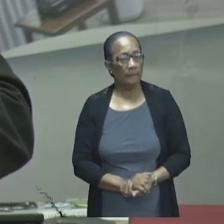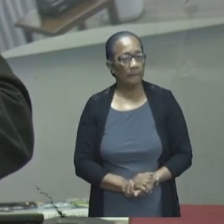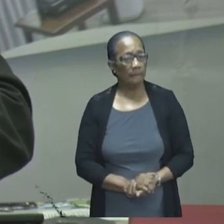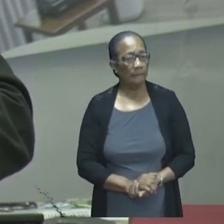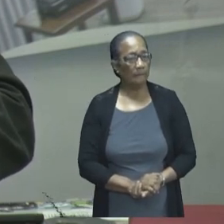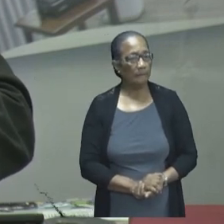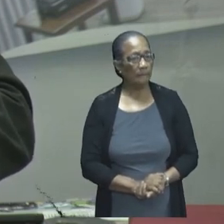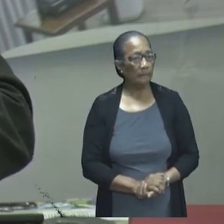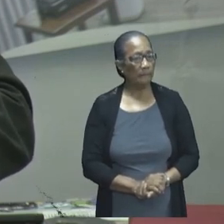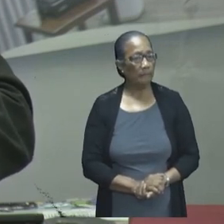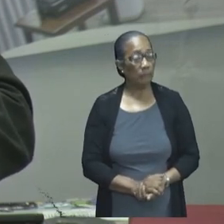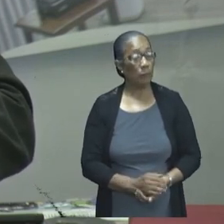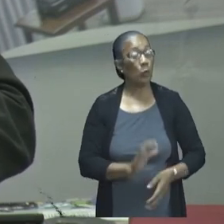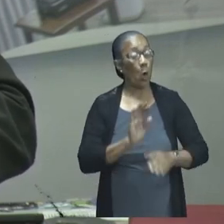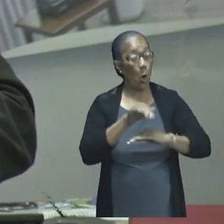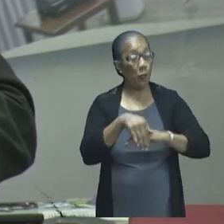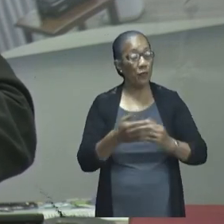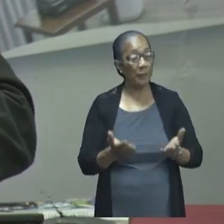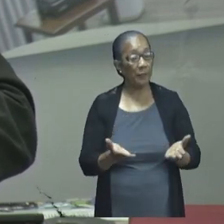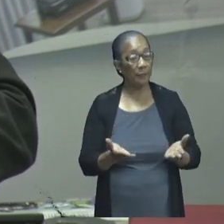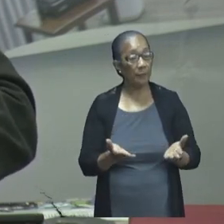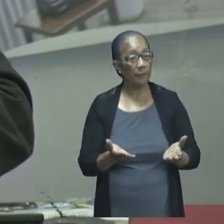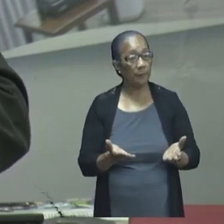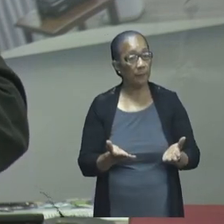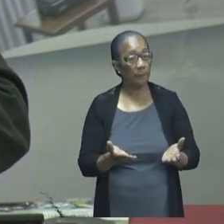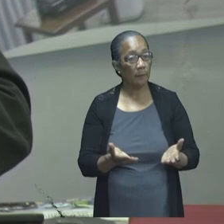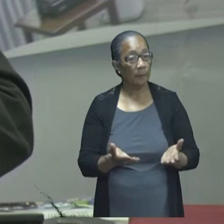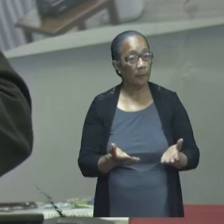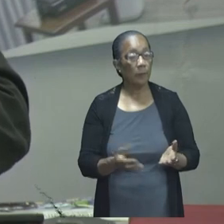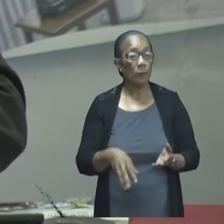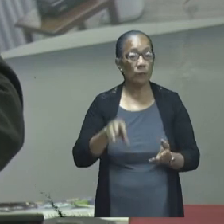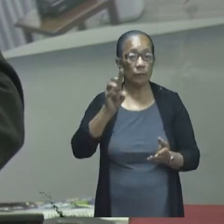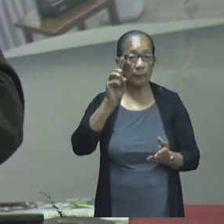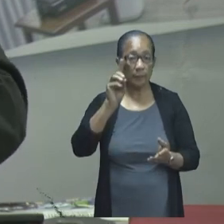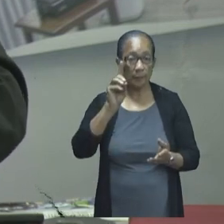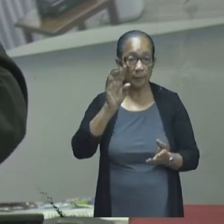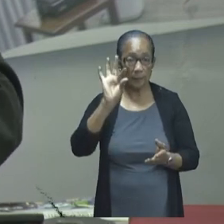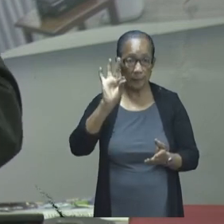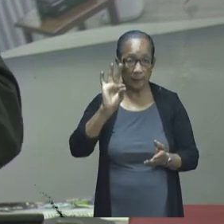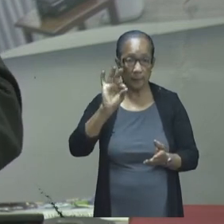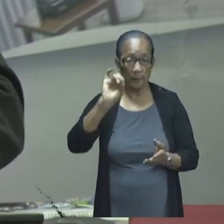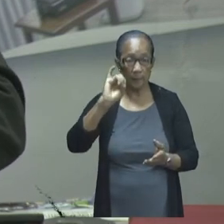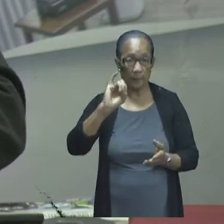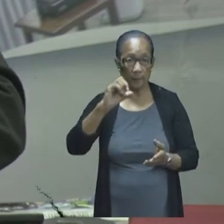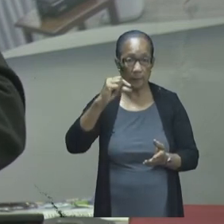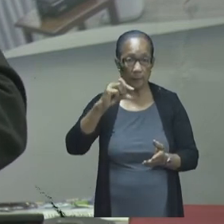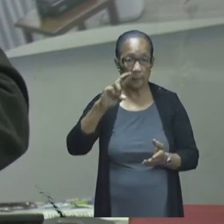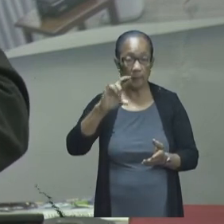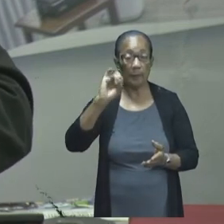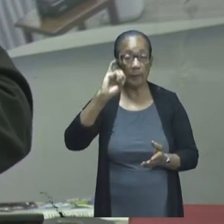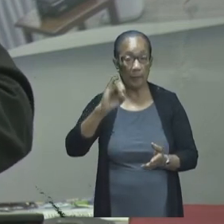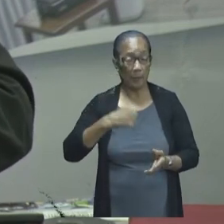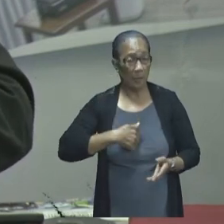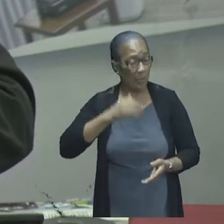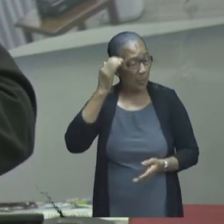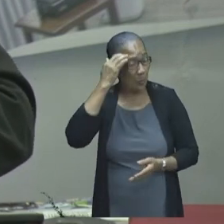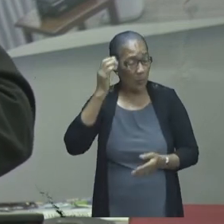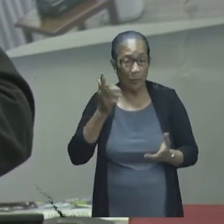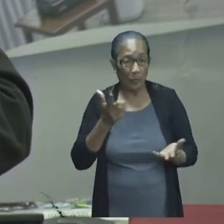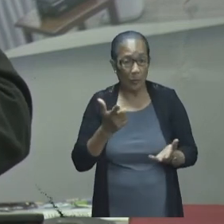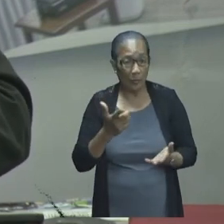ja voor wat betreft de andere theorie nogmaals ik weet nu wat die bronnen zijn zo goed zijn als je als